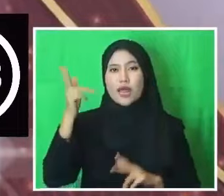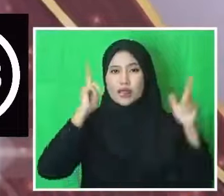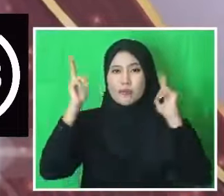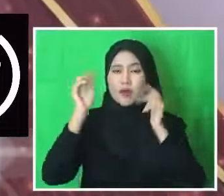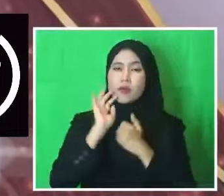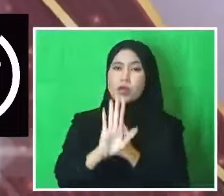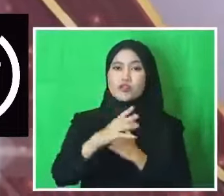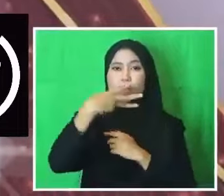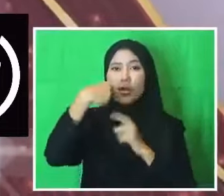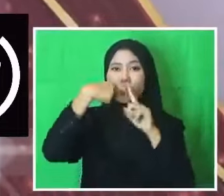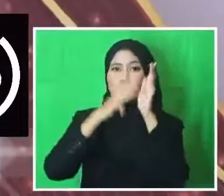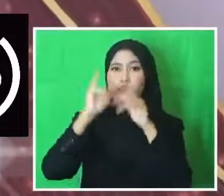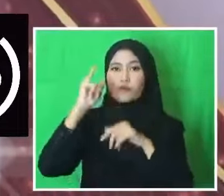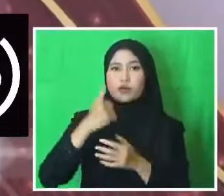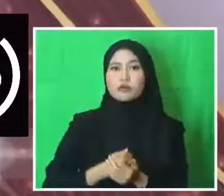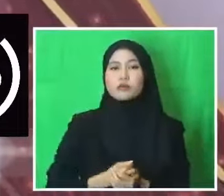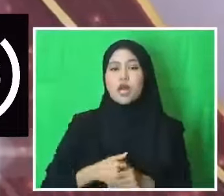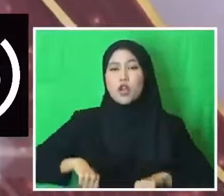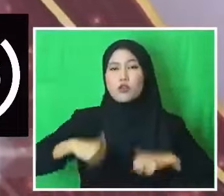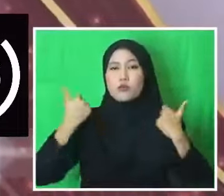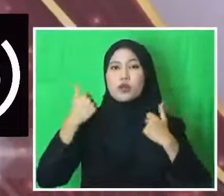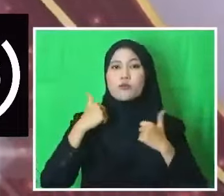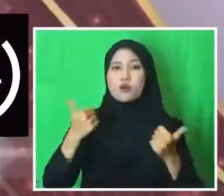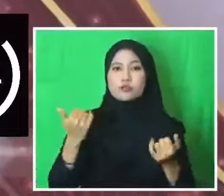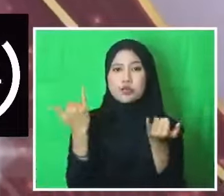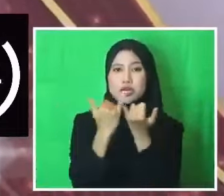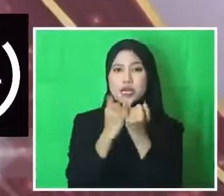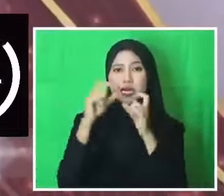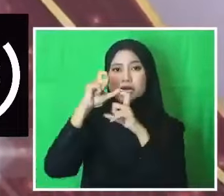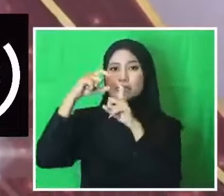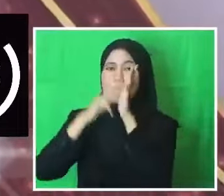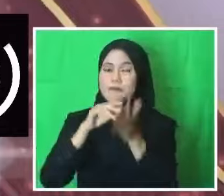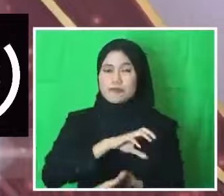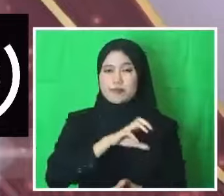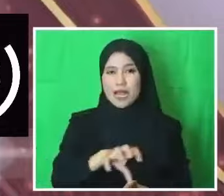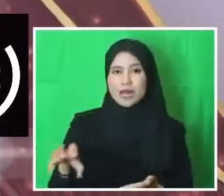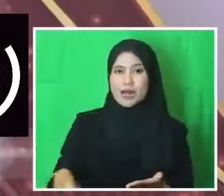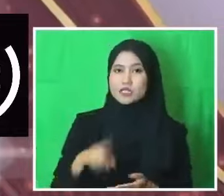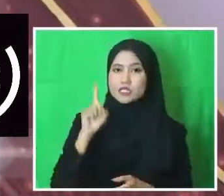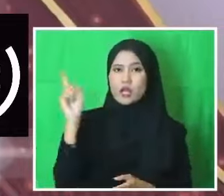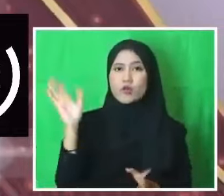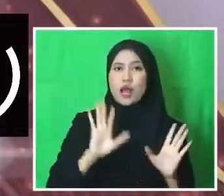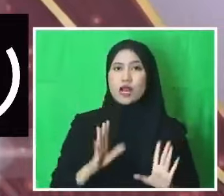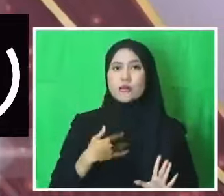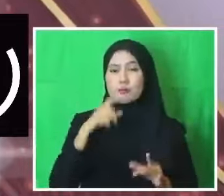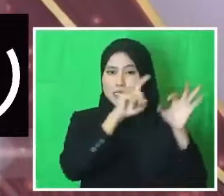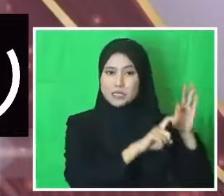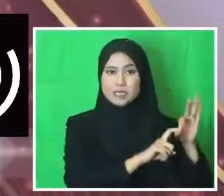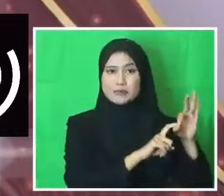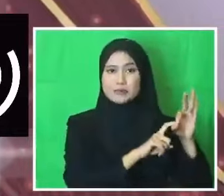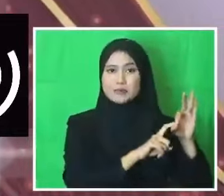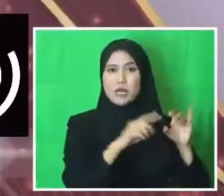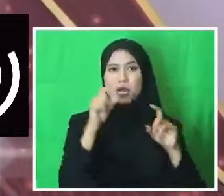maju ekonomi dan kualitas hidupnya dan berdaya saing SDM dan daerahnya satu hal yang pasti adalah